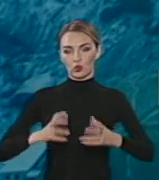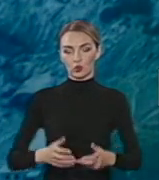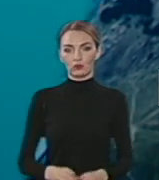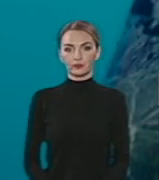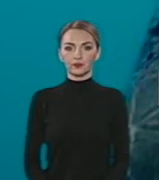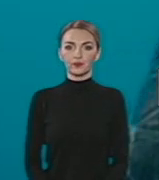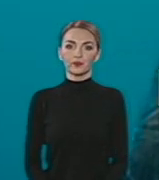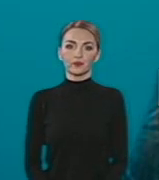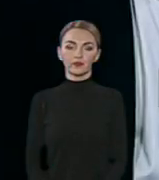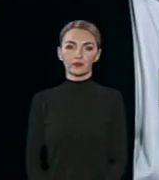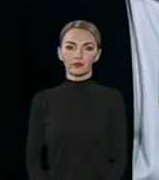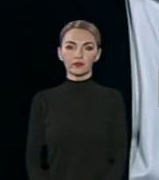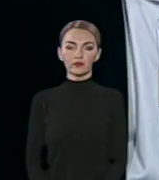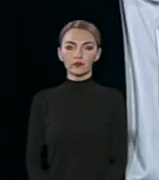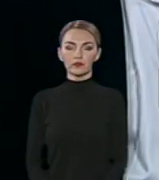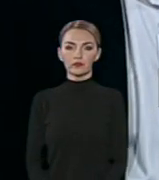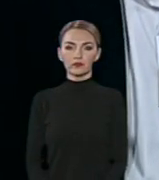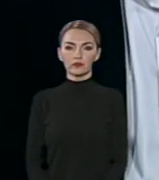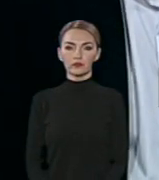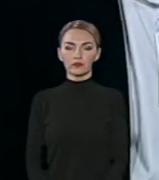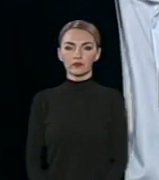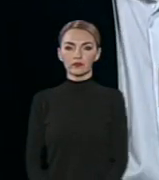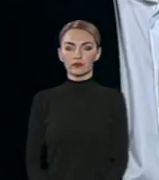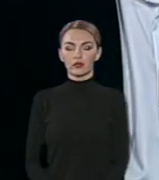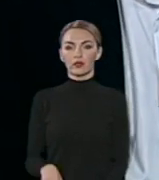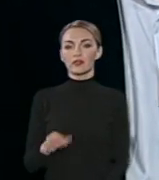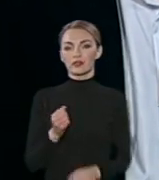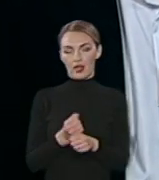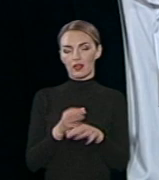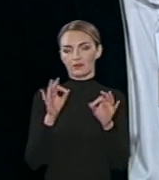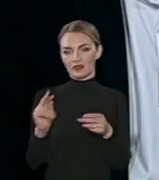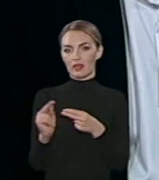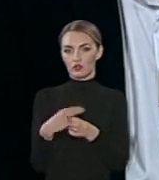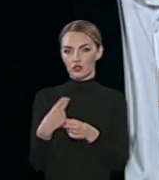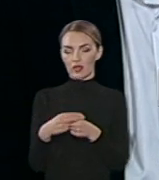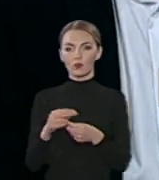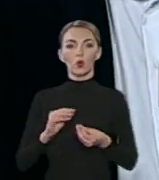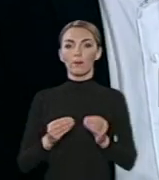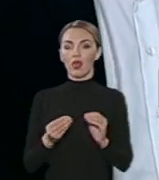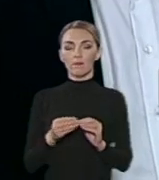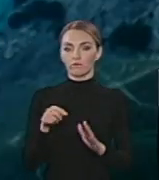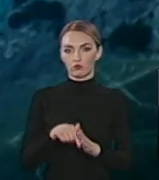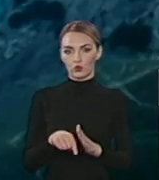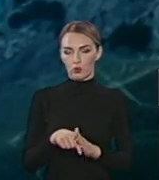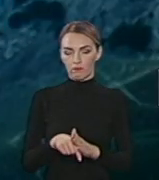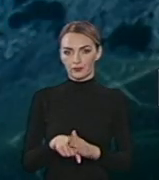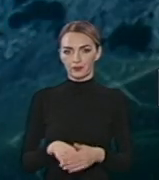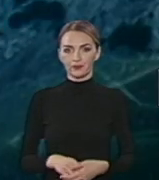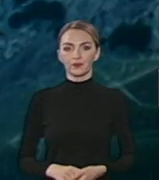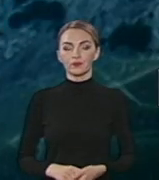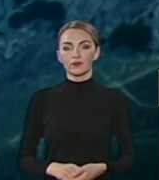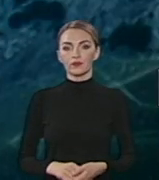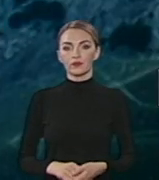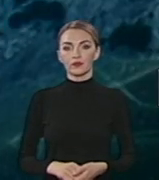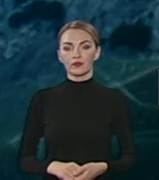Ну, Рефат Ага зробив совершенно справедливе замечання. Проблема же в чому заключається?